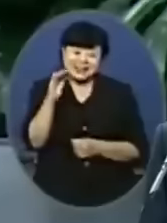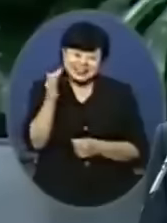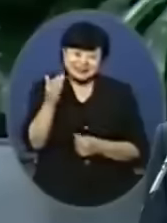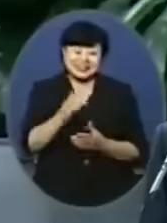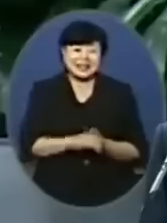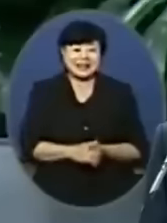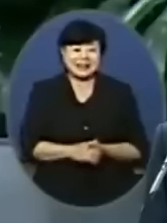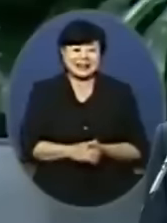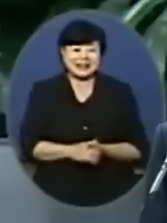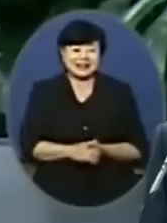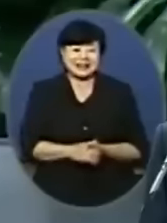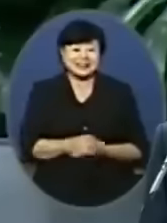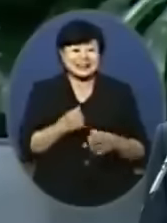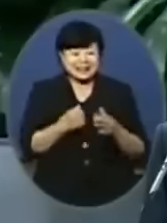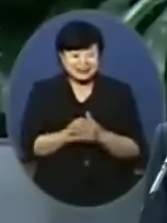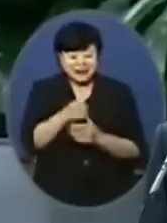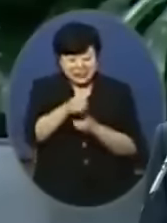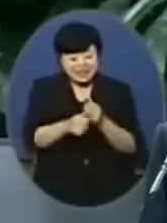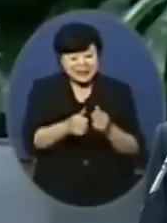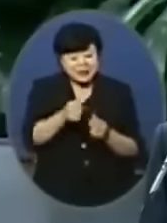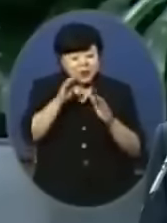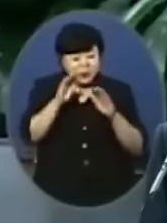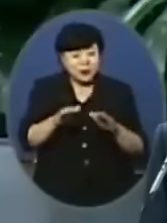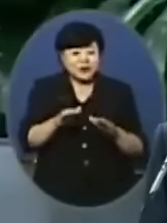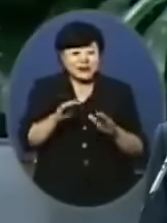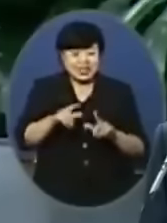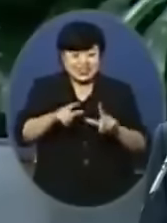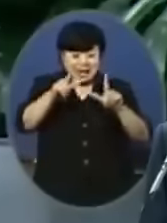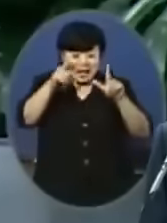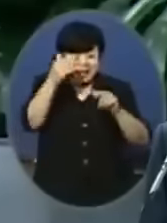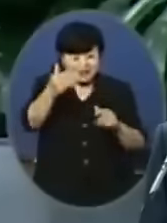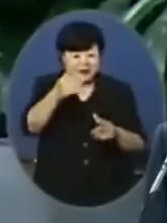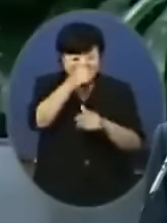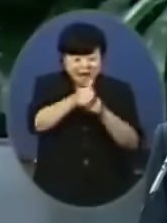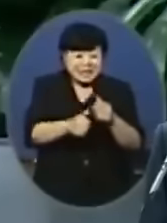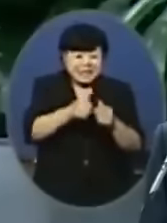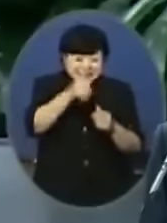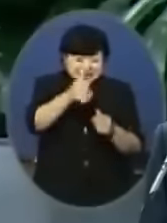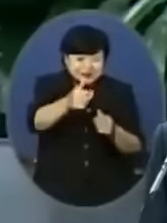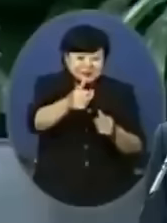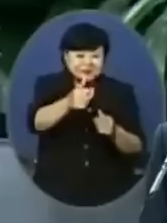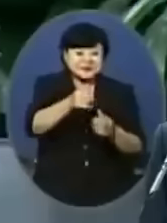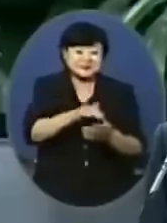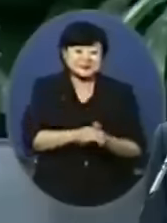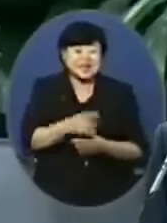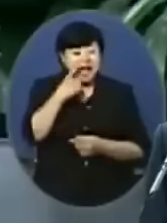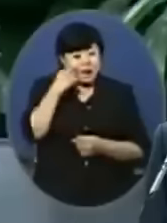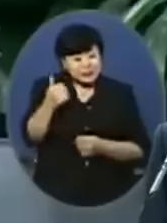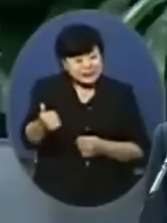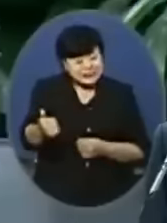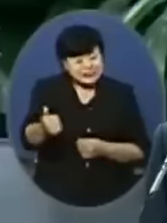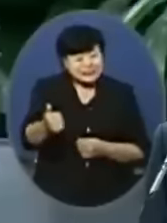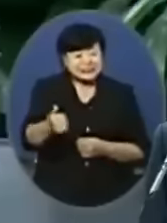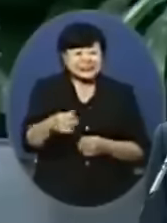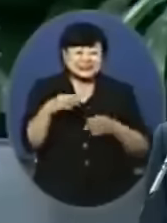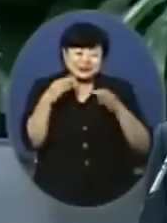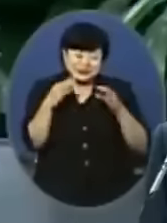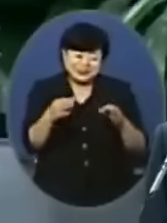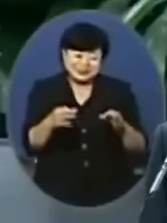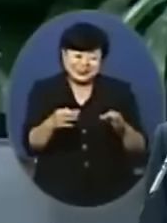것입니다. 그러므로 하나님은 오늘날도 여러분이 하나님 아버지